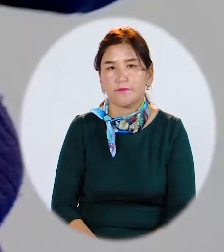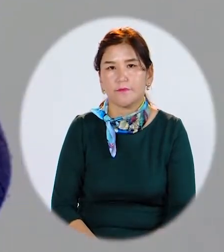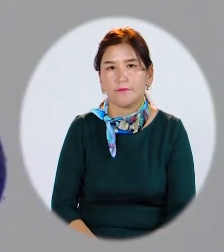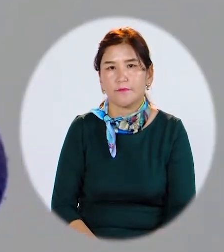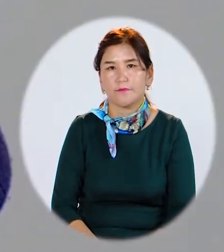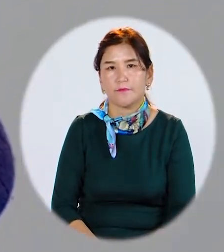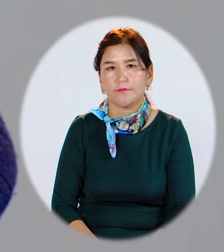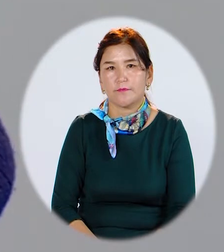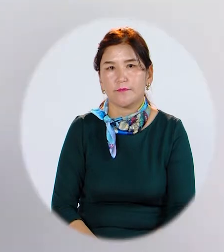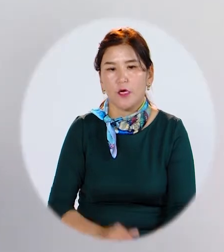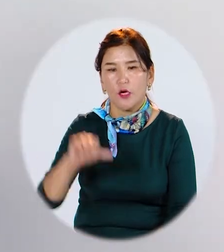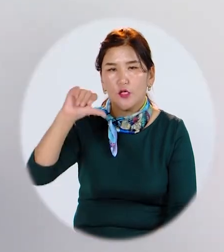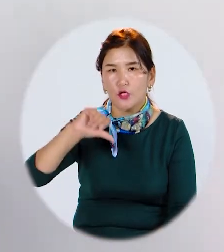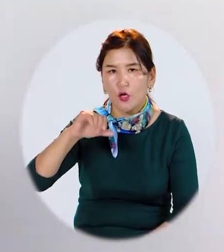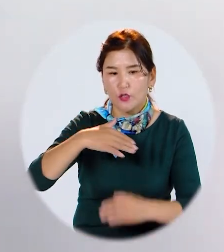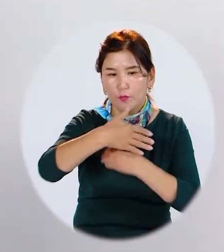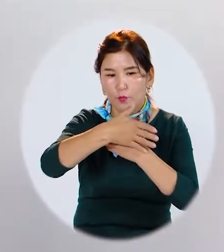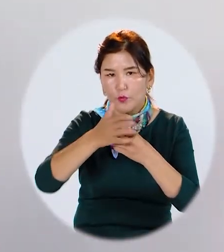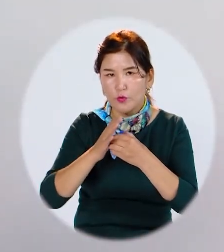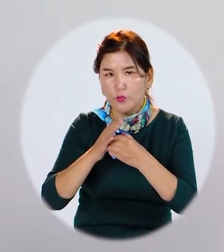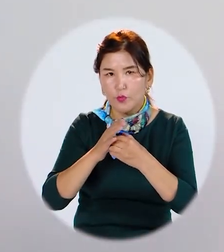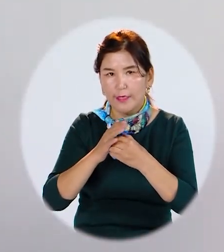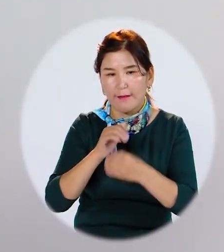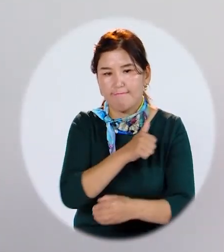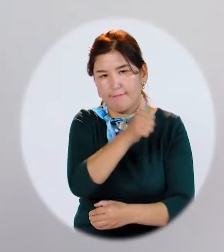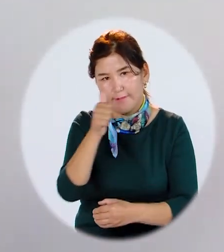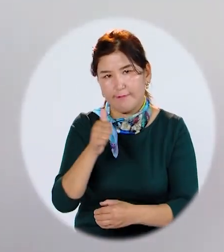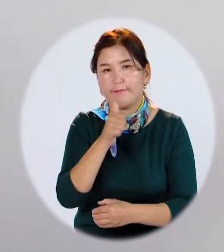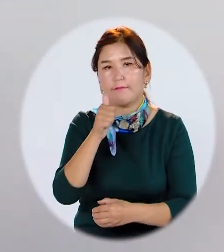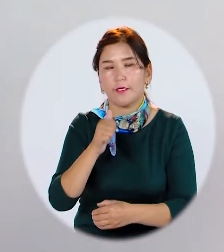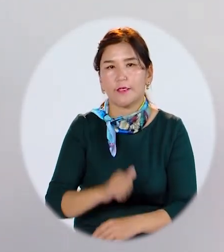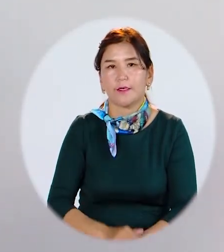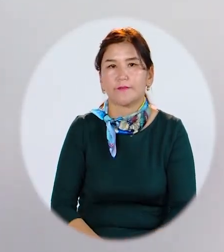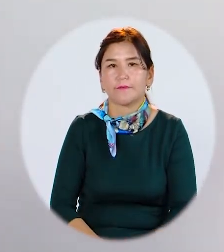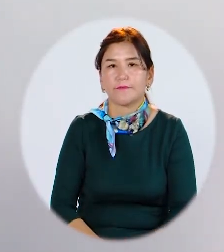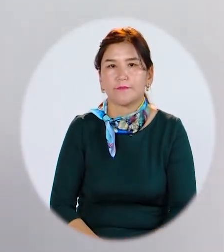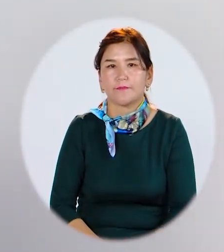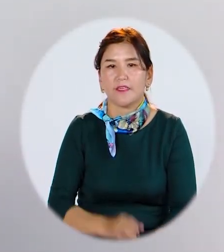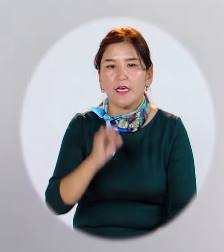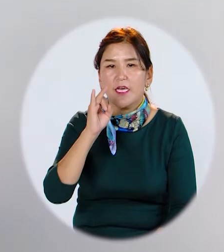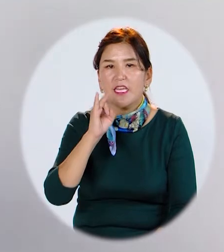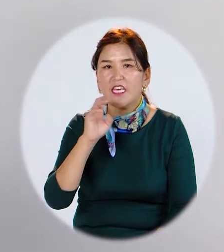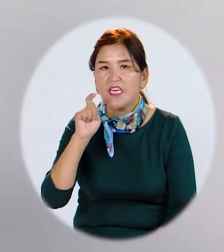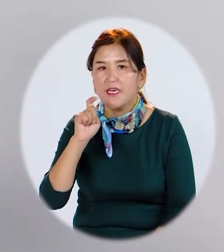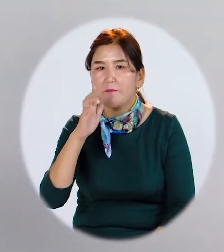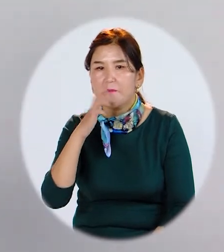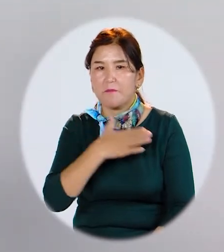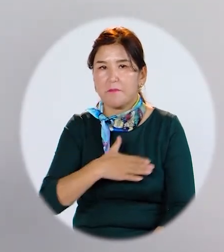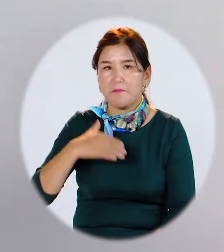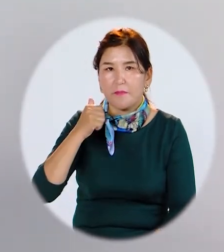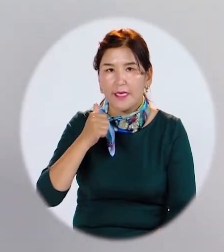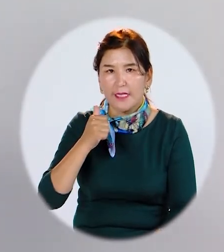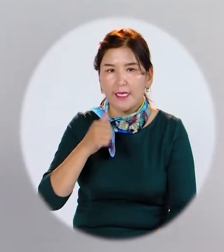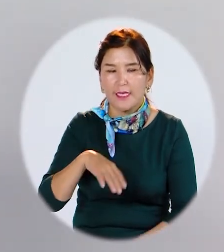За ингээд доод бүслүүр бэлэн боллоо. За доод бүслүүр маань их биений гадна талаар орно. За энэ